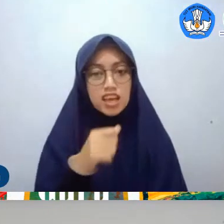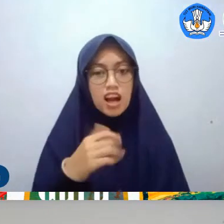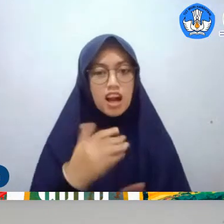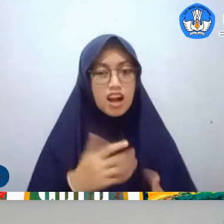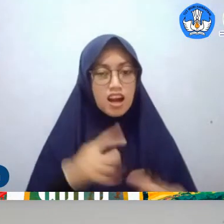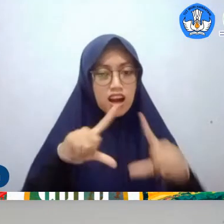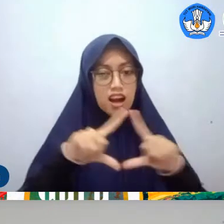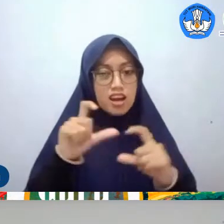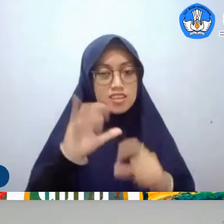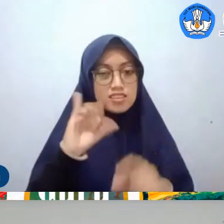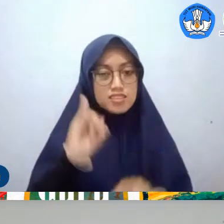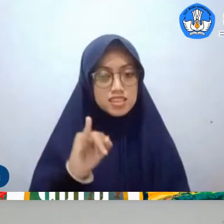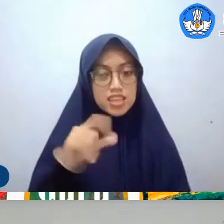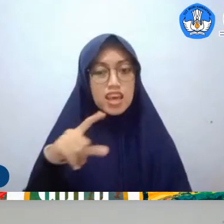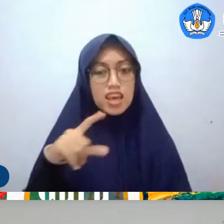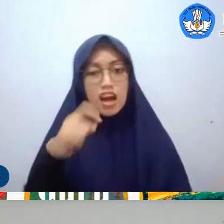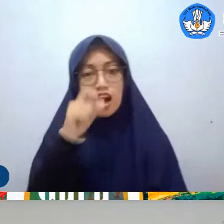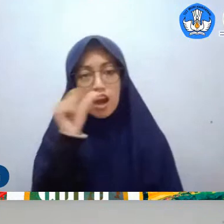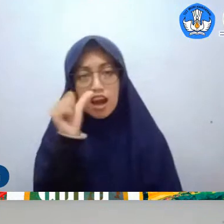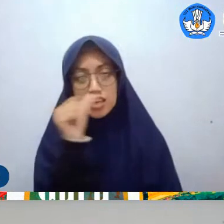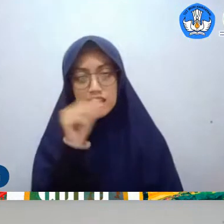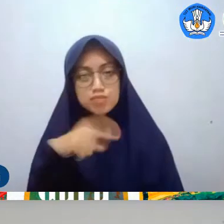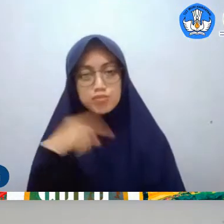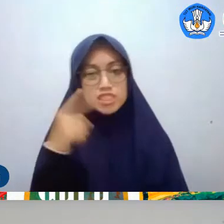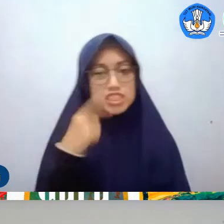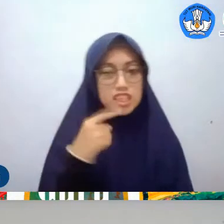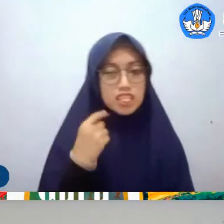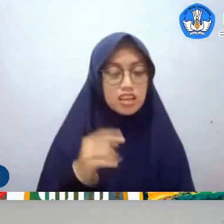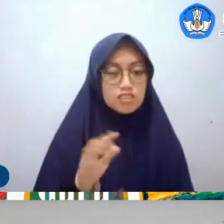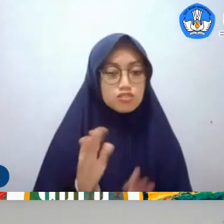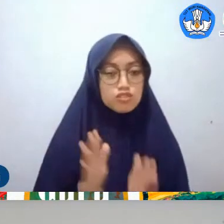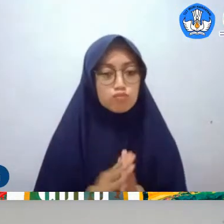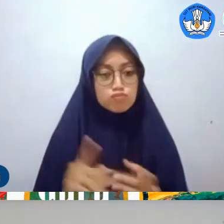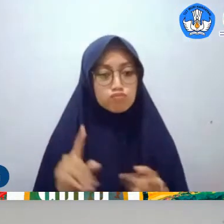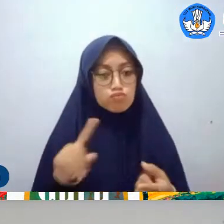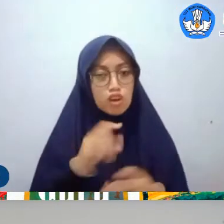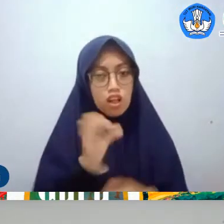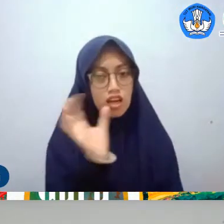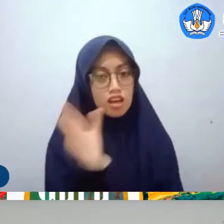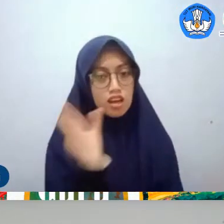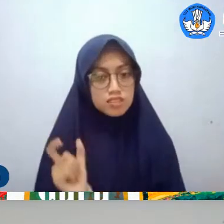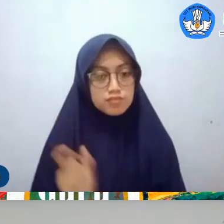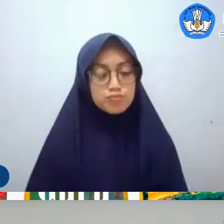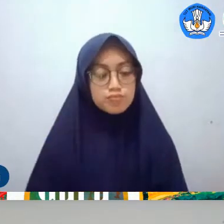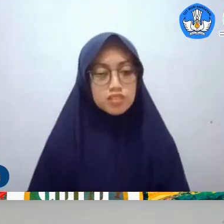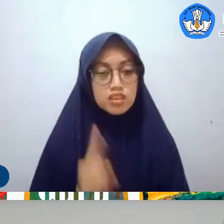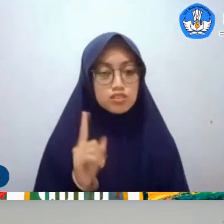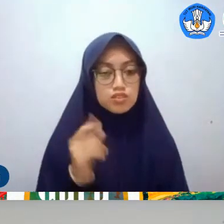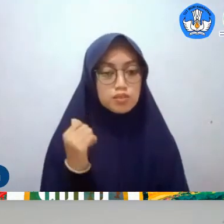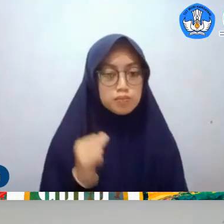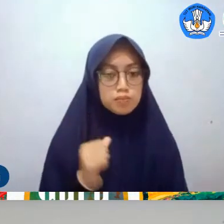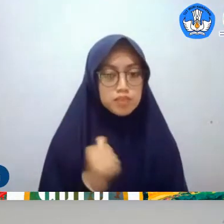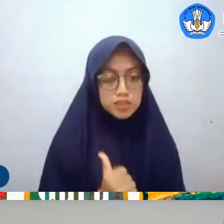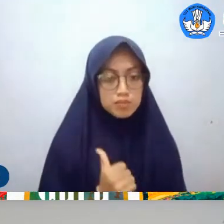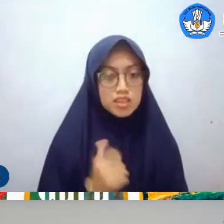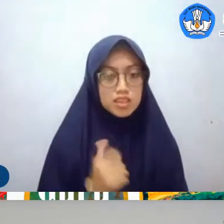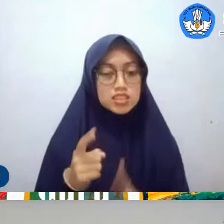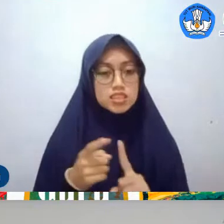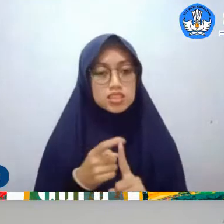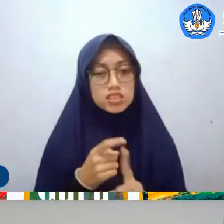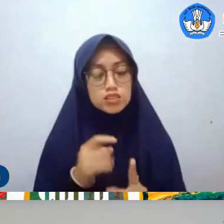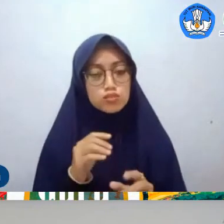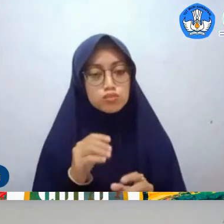dan Aku Siap. Wah, banyak sekali ya kegiatannya. Kemudian Kak Isma merupakan lulusan pasca sarjana